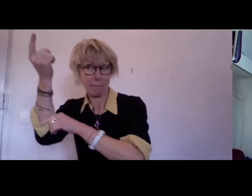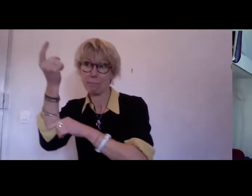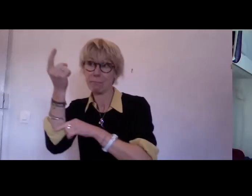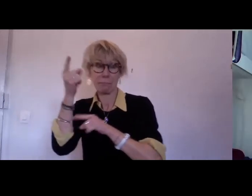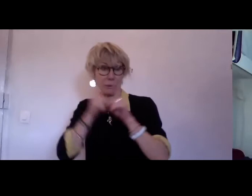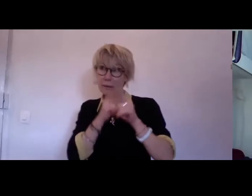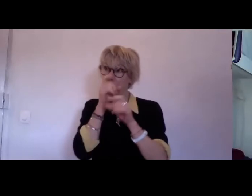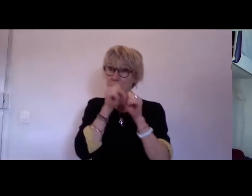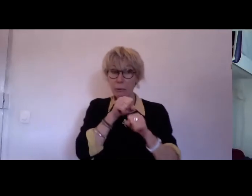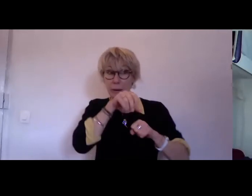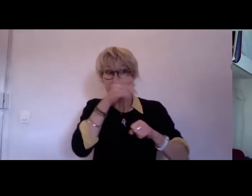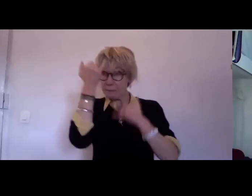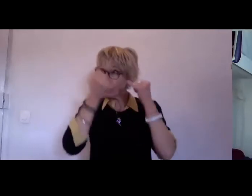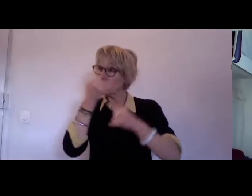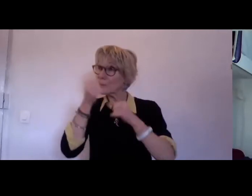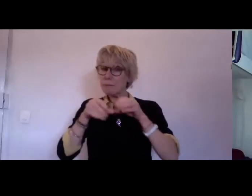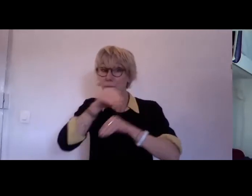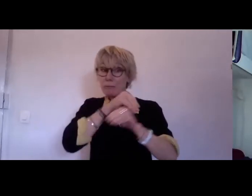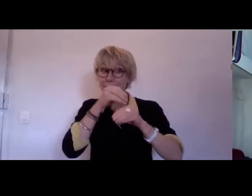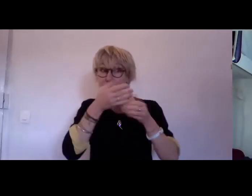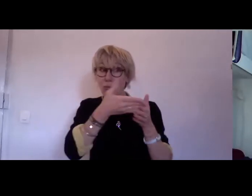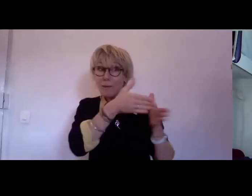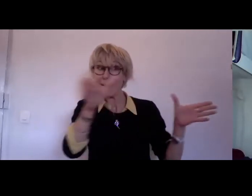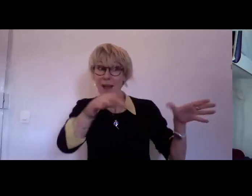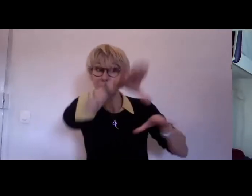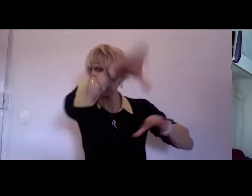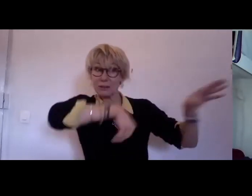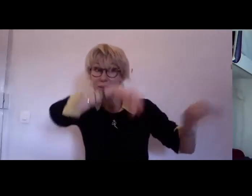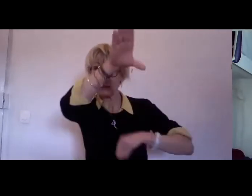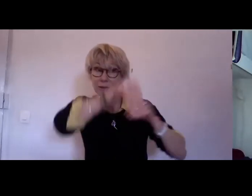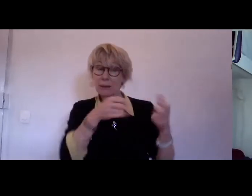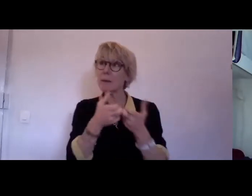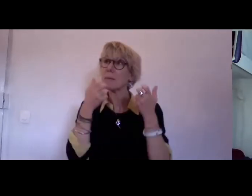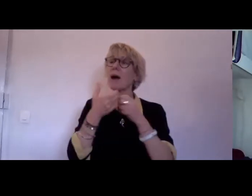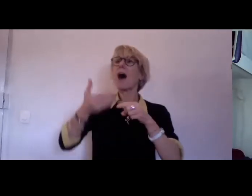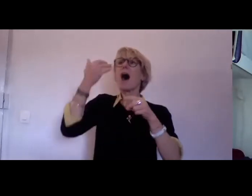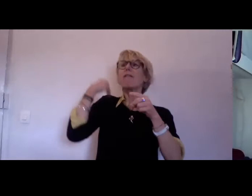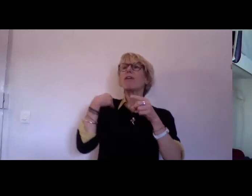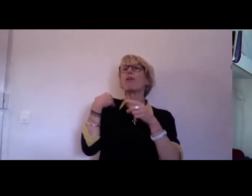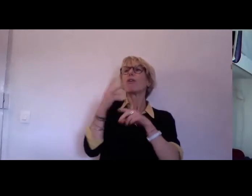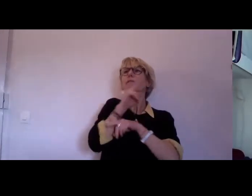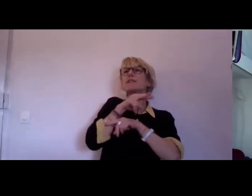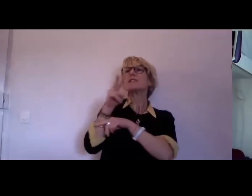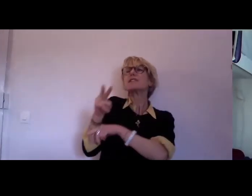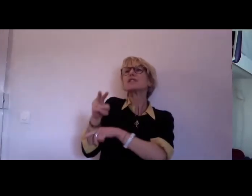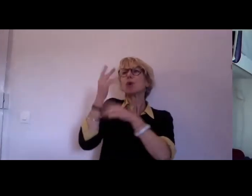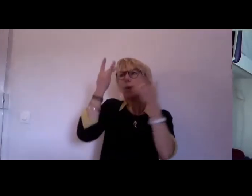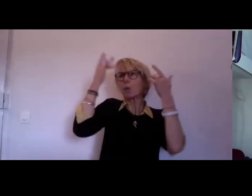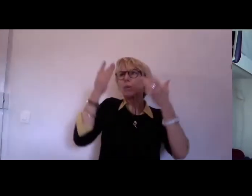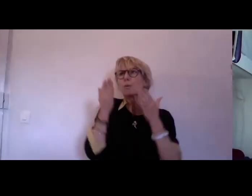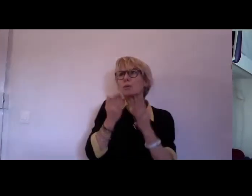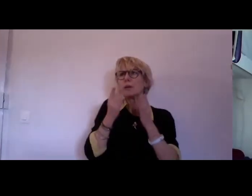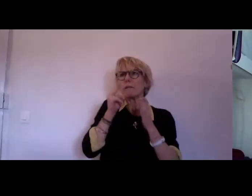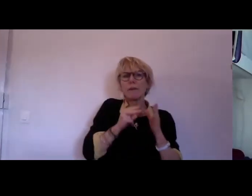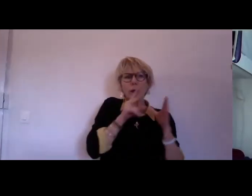aussi. C'est-à-dire que moi, je pense, quand on faisait les visites au musée avec Culture Hôpital, comme disait ma collègue avant,